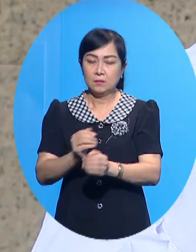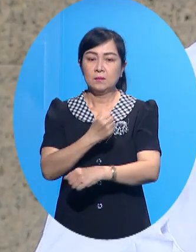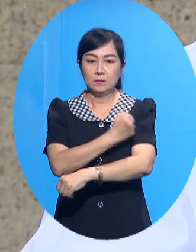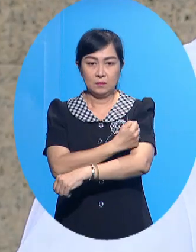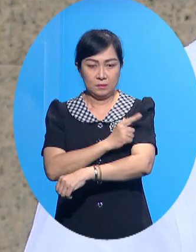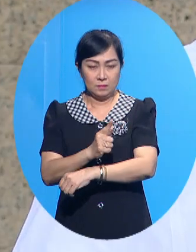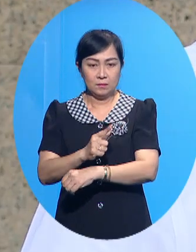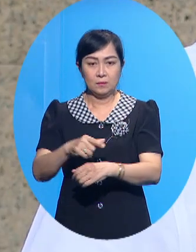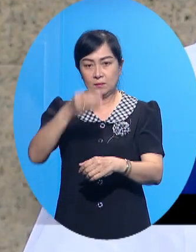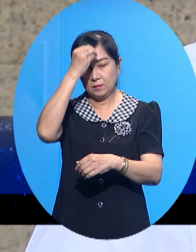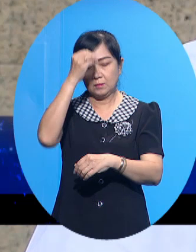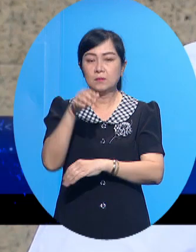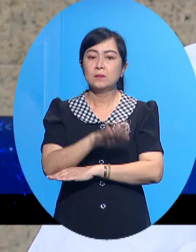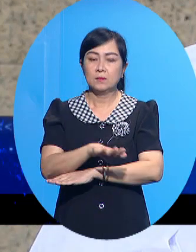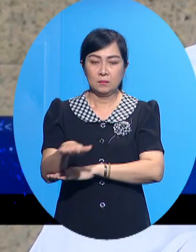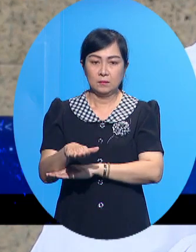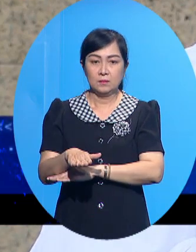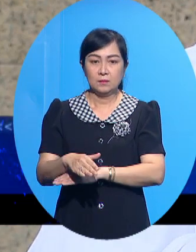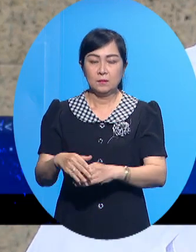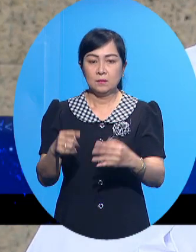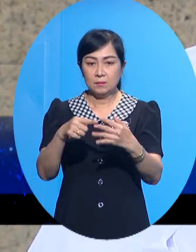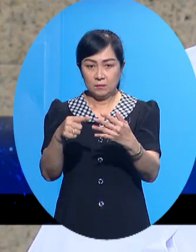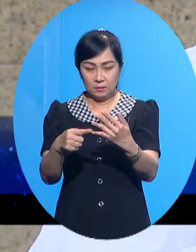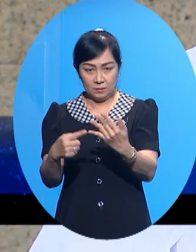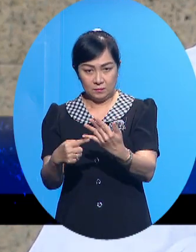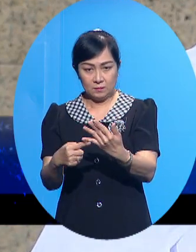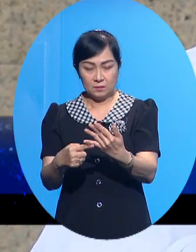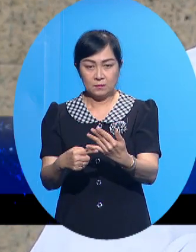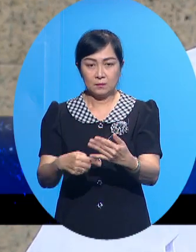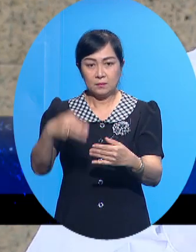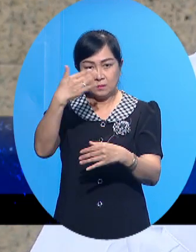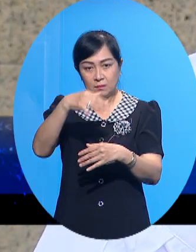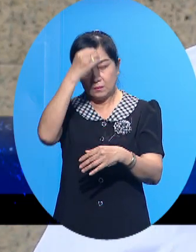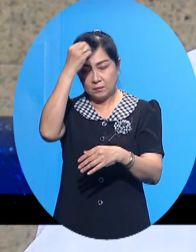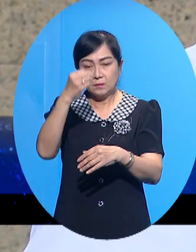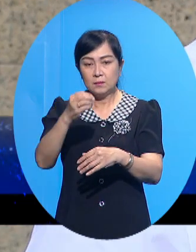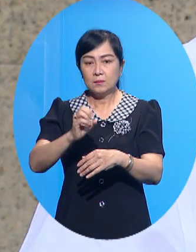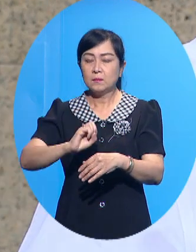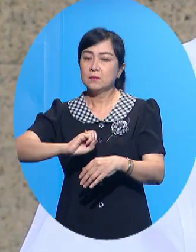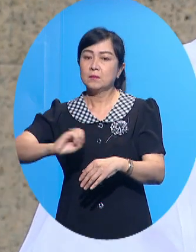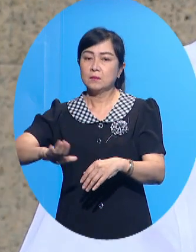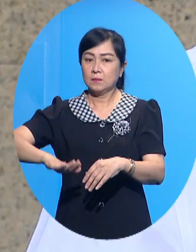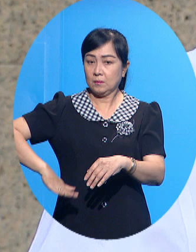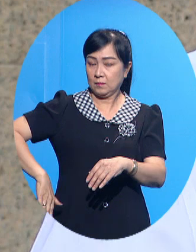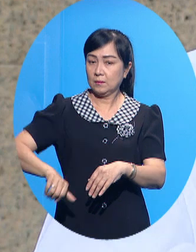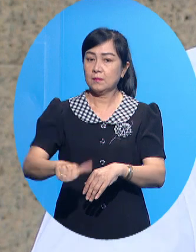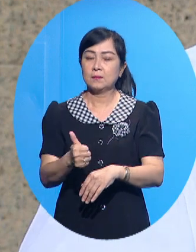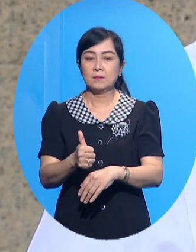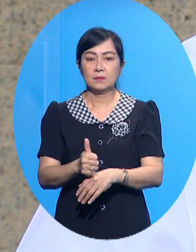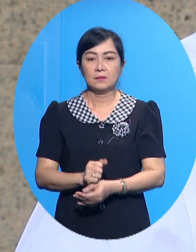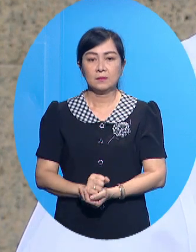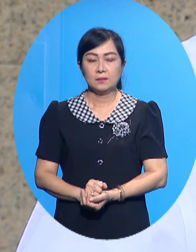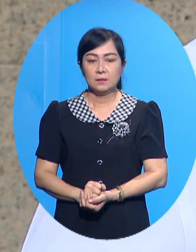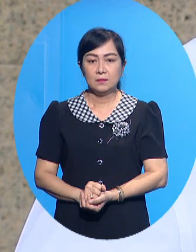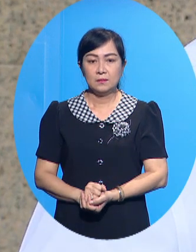vào trong quá trình học tập của các em, và với tiêu chí là trong quá trình học tập không bỏ sót lại bất kỳ một cái học sinh